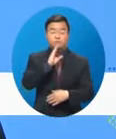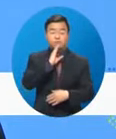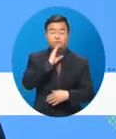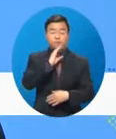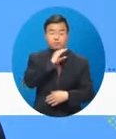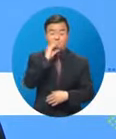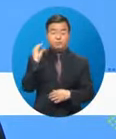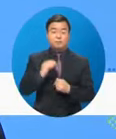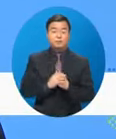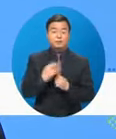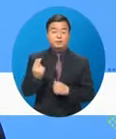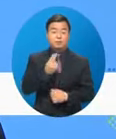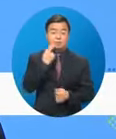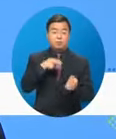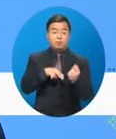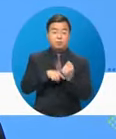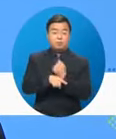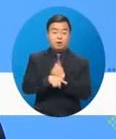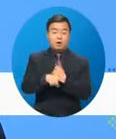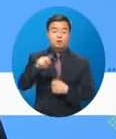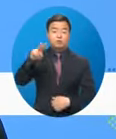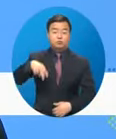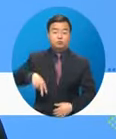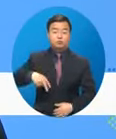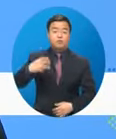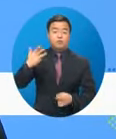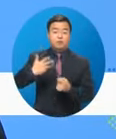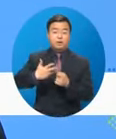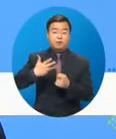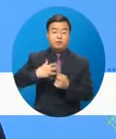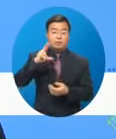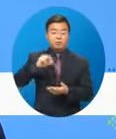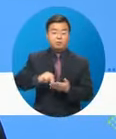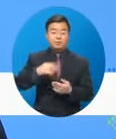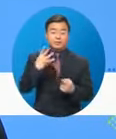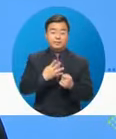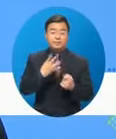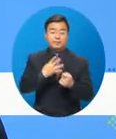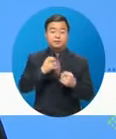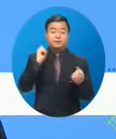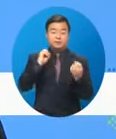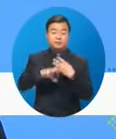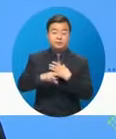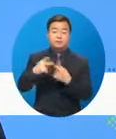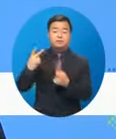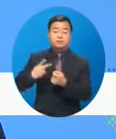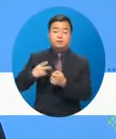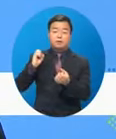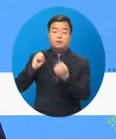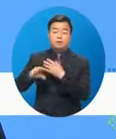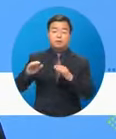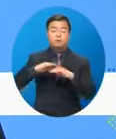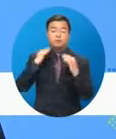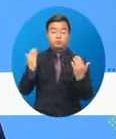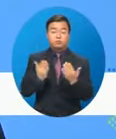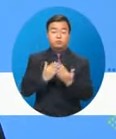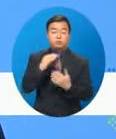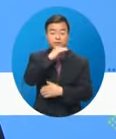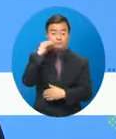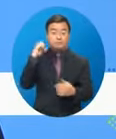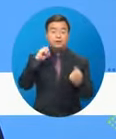그리고 생명과학 2 8번은 4번 외에 2번도 정답으로